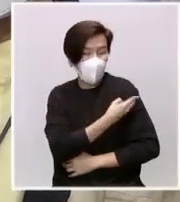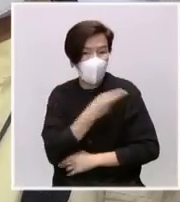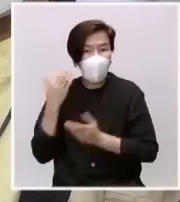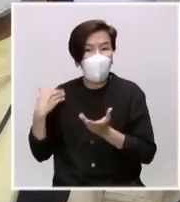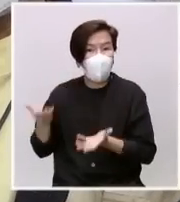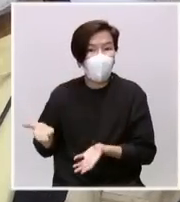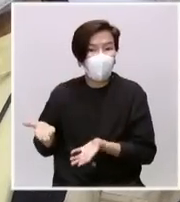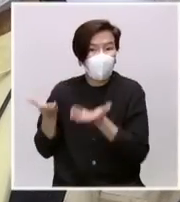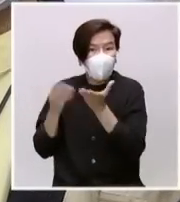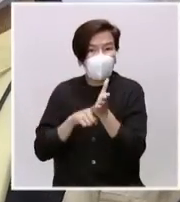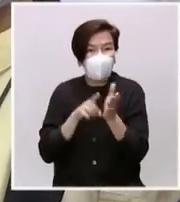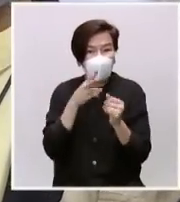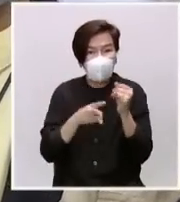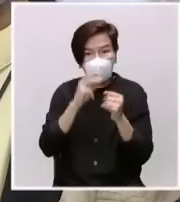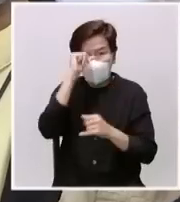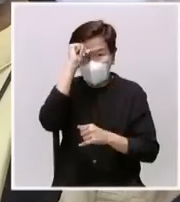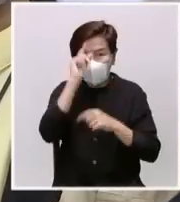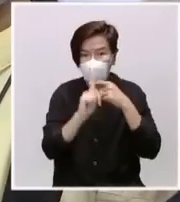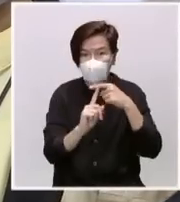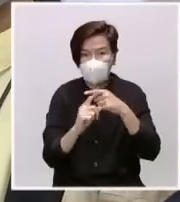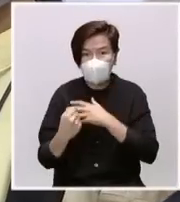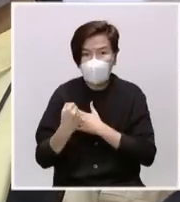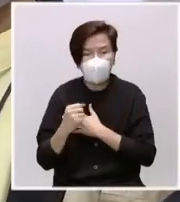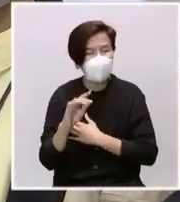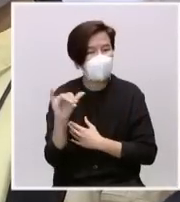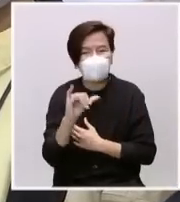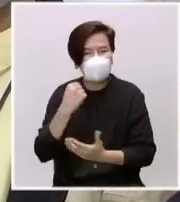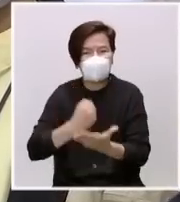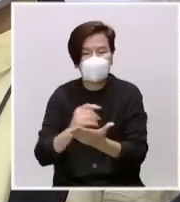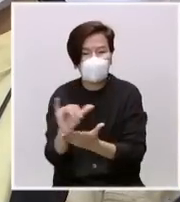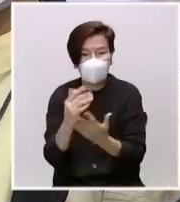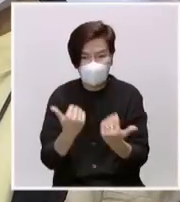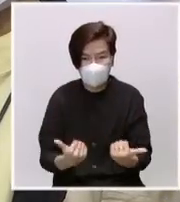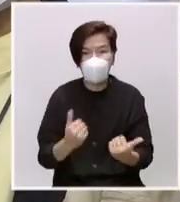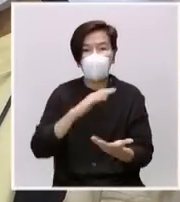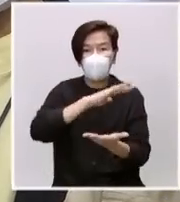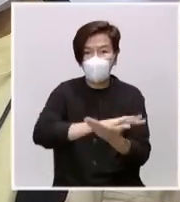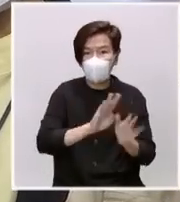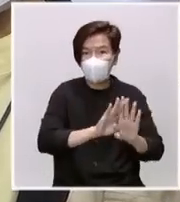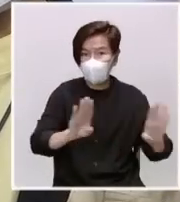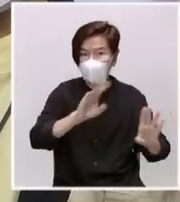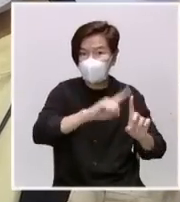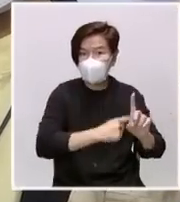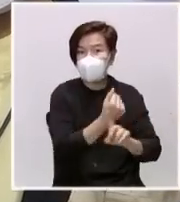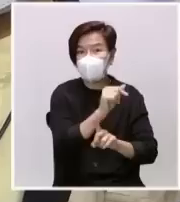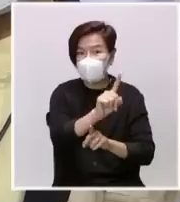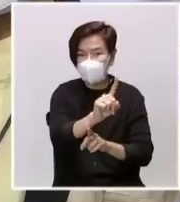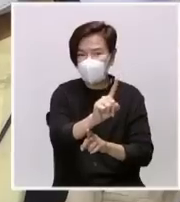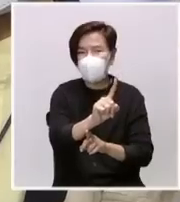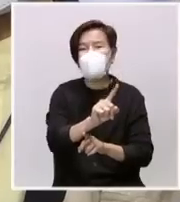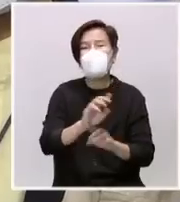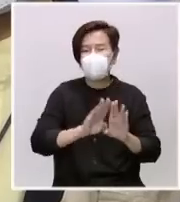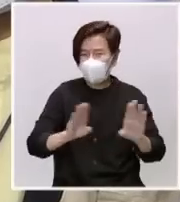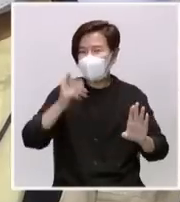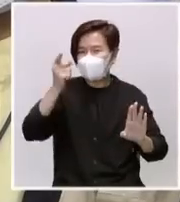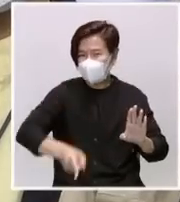นี้นางสาวตรีนุชเทียนทองรัฐมนตรีว่าการกระทรวงศึกษาธิการระบุว่ายืนยันนะครับเปิดเทอม1พฤศจิกาย